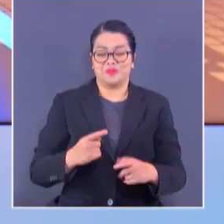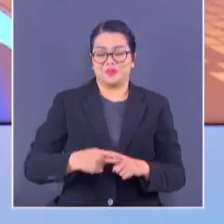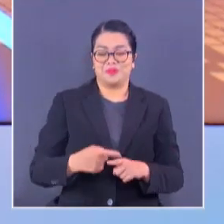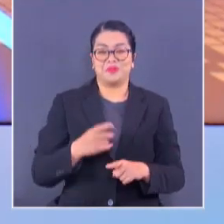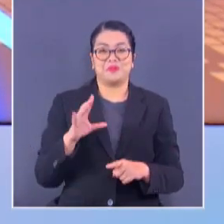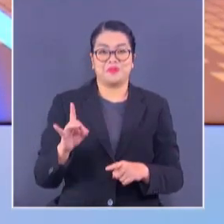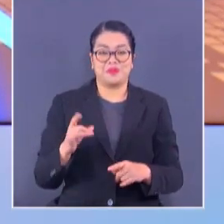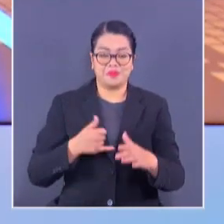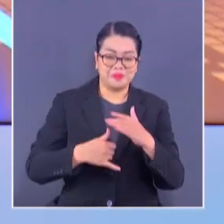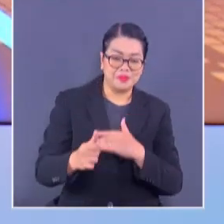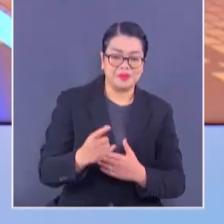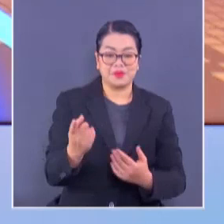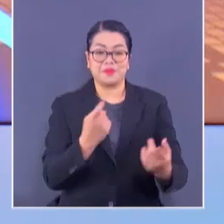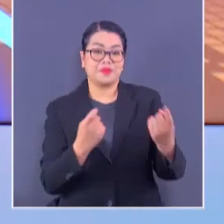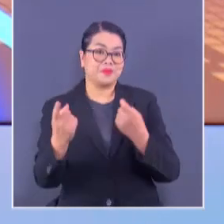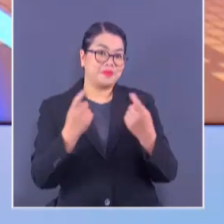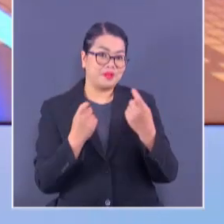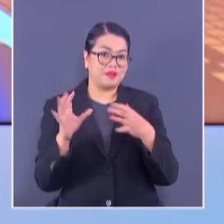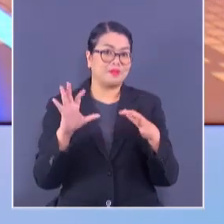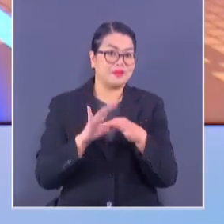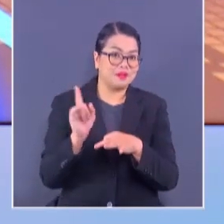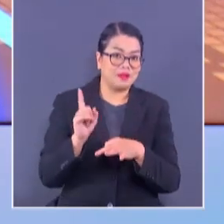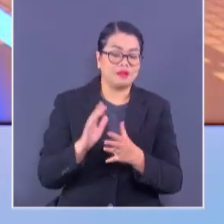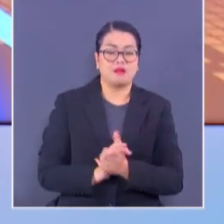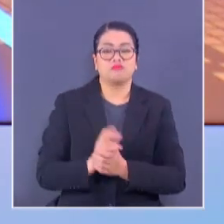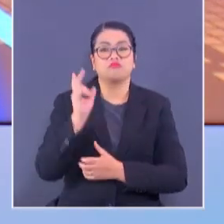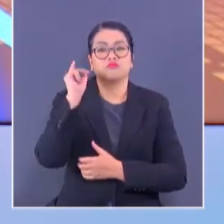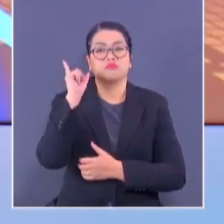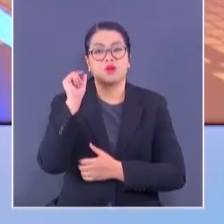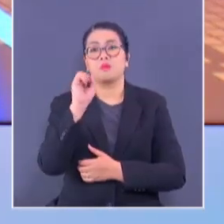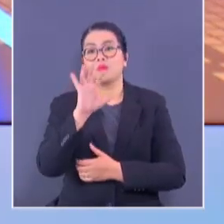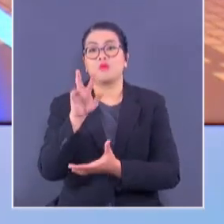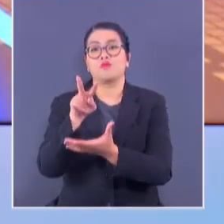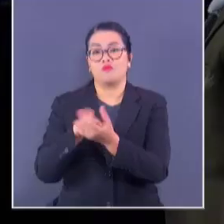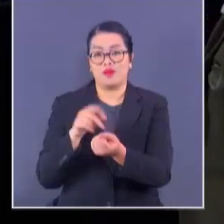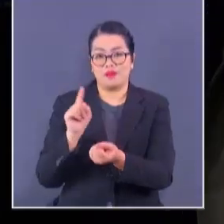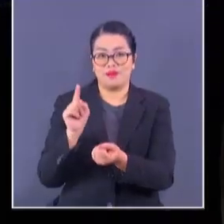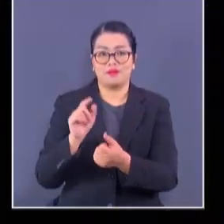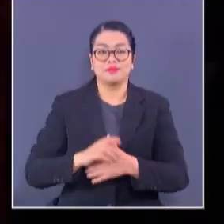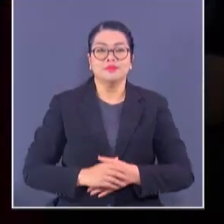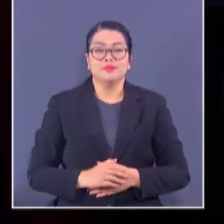พร้อมออกมาตอบคำถามสื่อนะคะถึงเรื่องที่กระแสดราม่าของสามีค่ะ